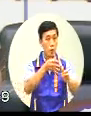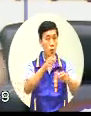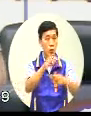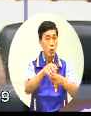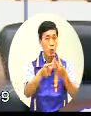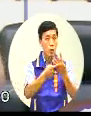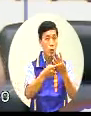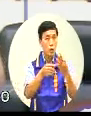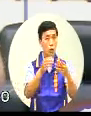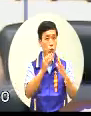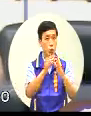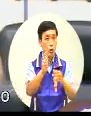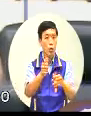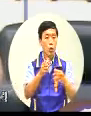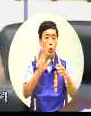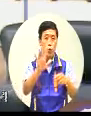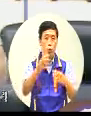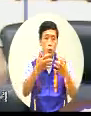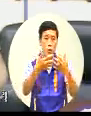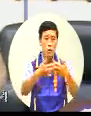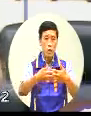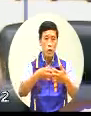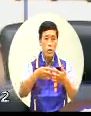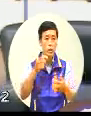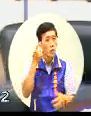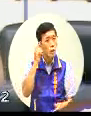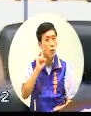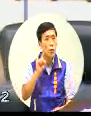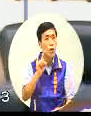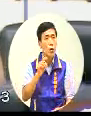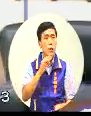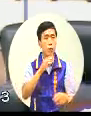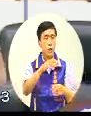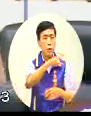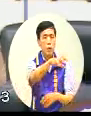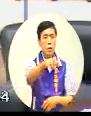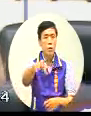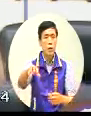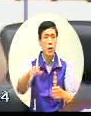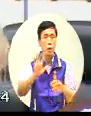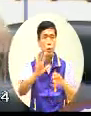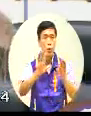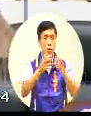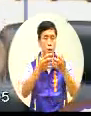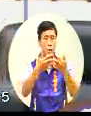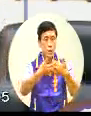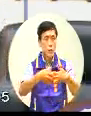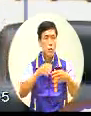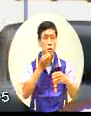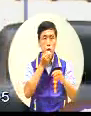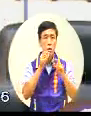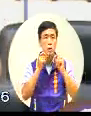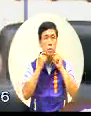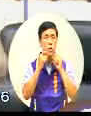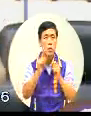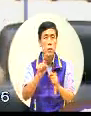谓的有机？哦，因为啊，在市面上这么多有机食品啊，到底是真正有机